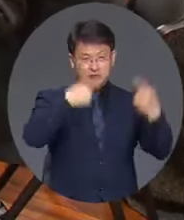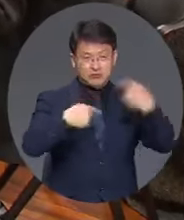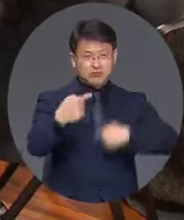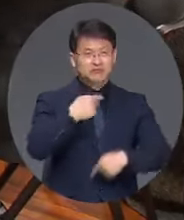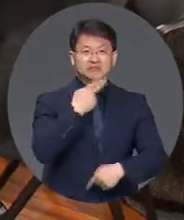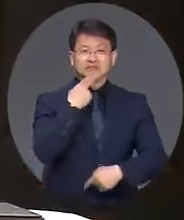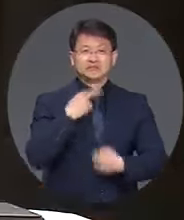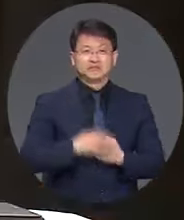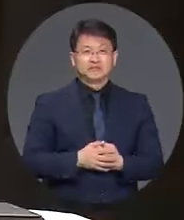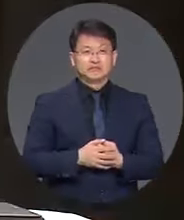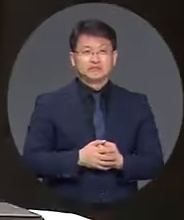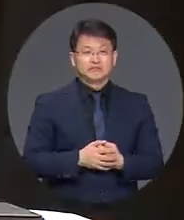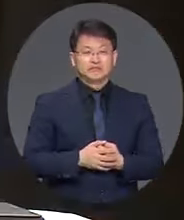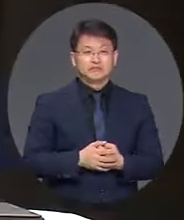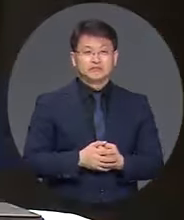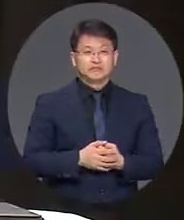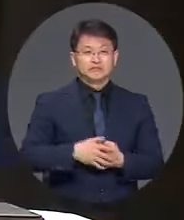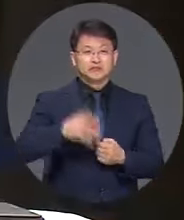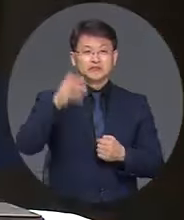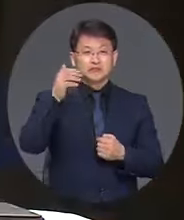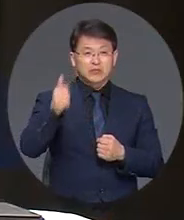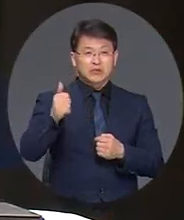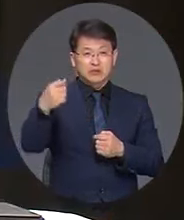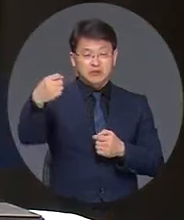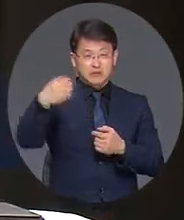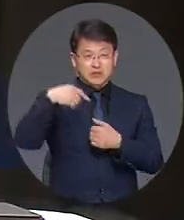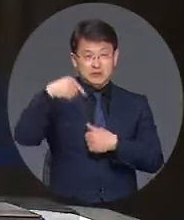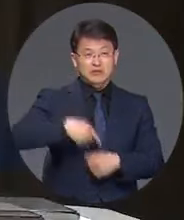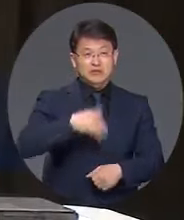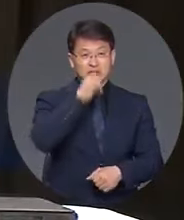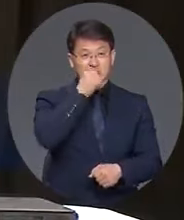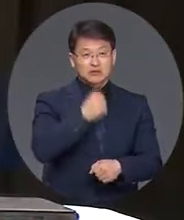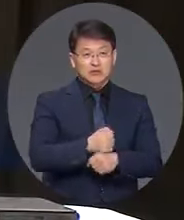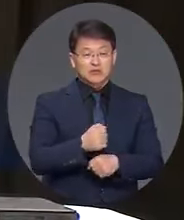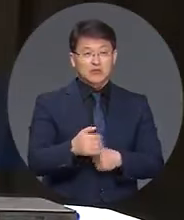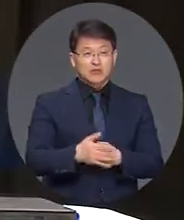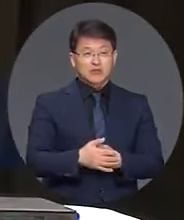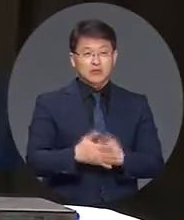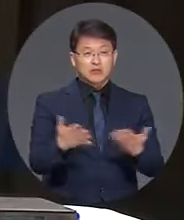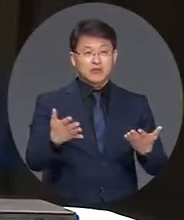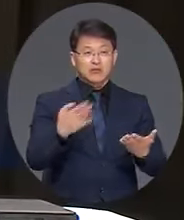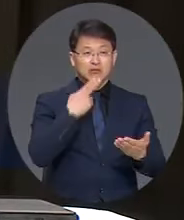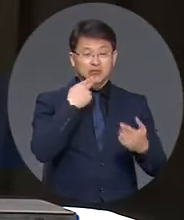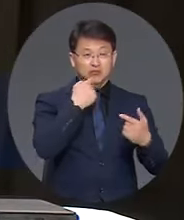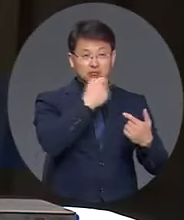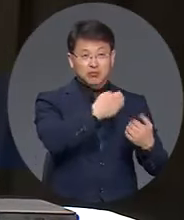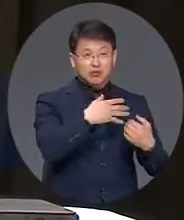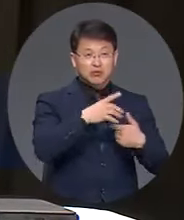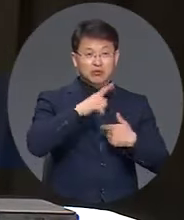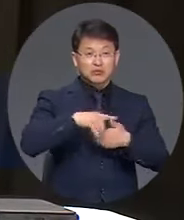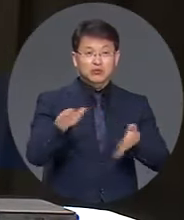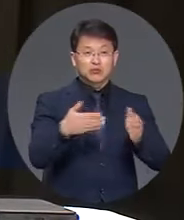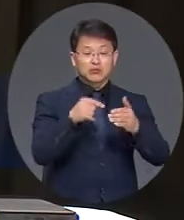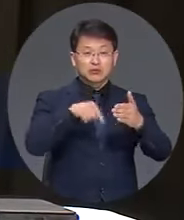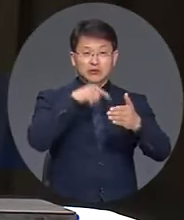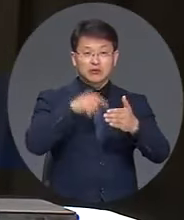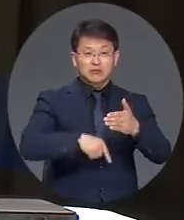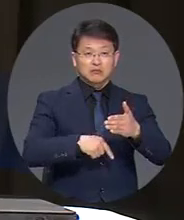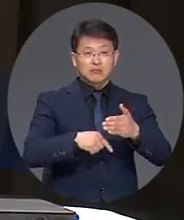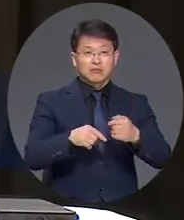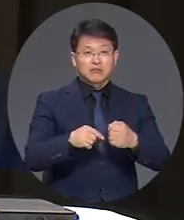없었습니다. 반장님께서 저한테 그 지시를 하셨고 그건 없었습니다. 경남도립극단